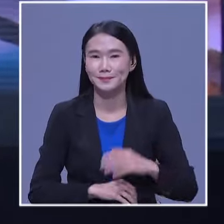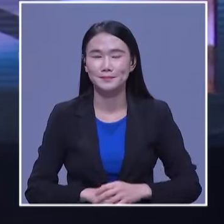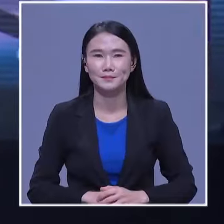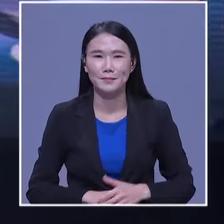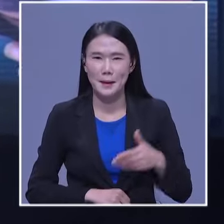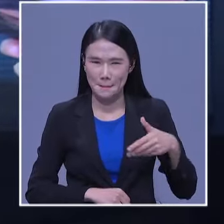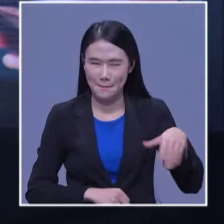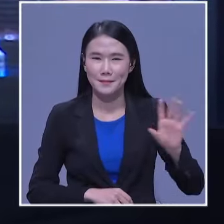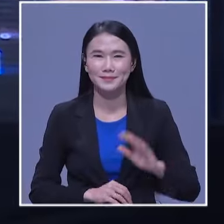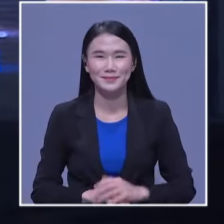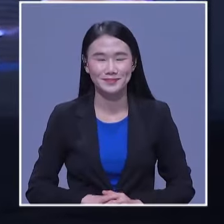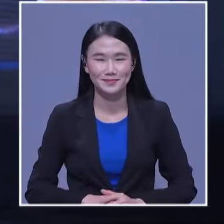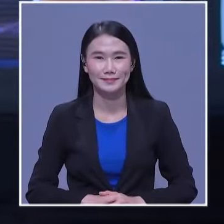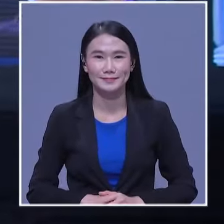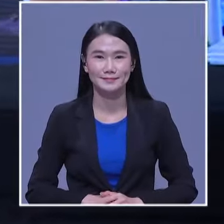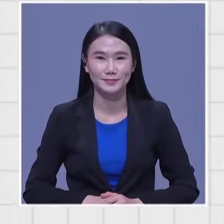รีบไปกันค่ะ